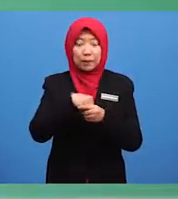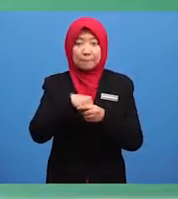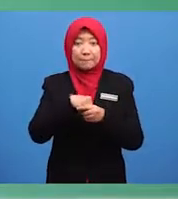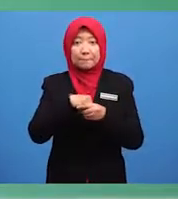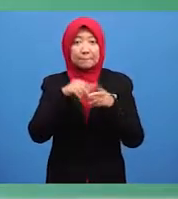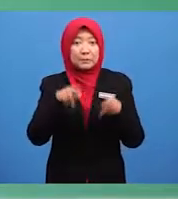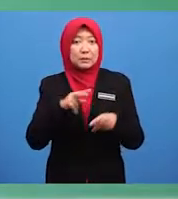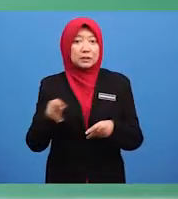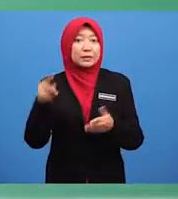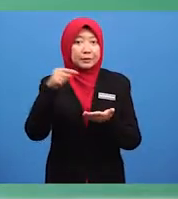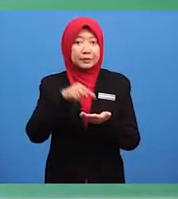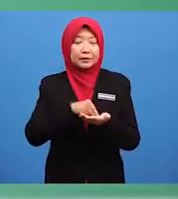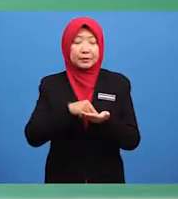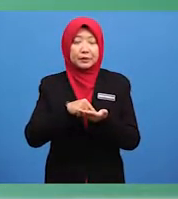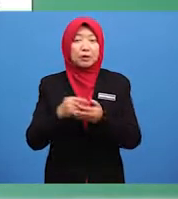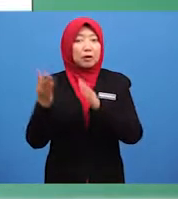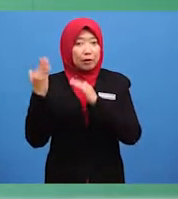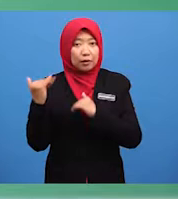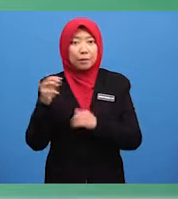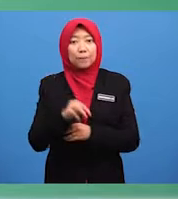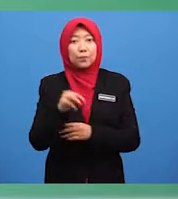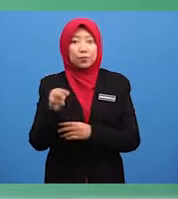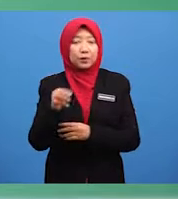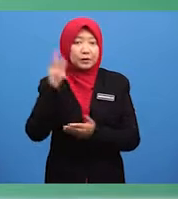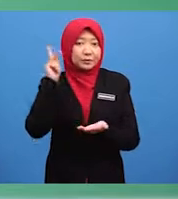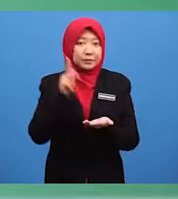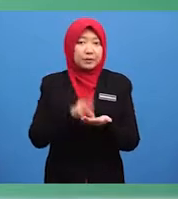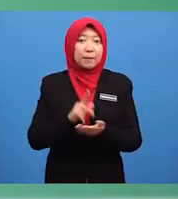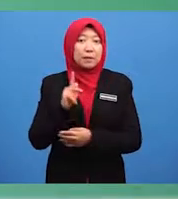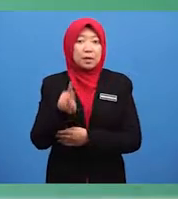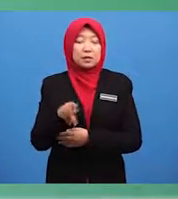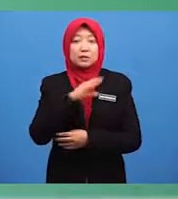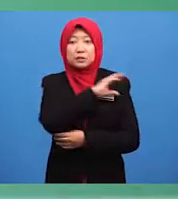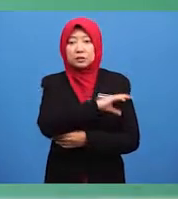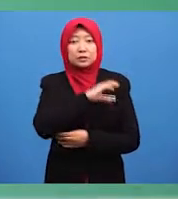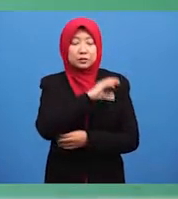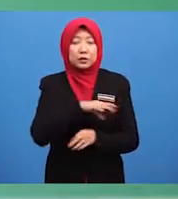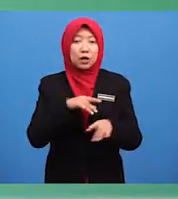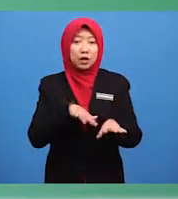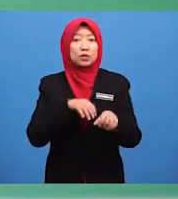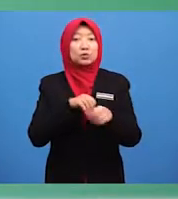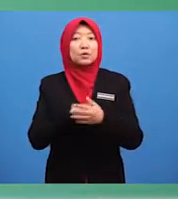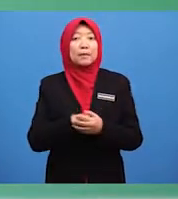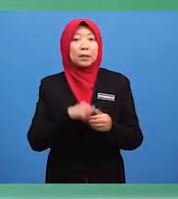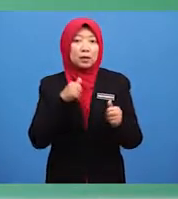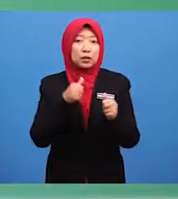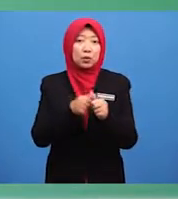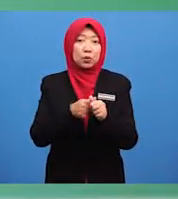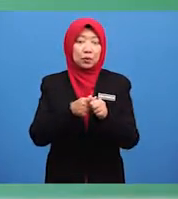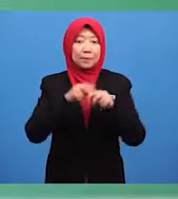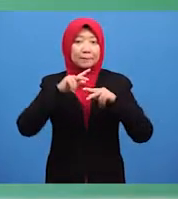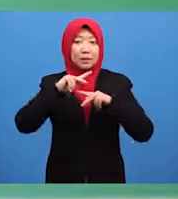cikgu berharap juga murid-murid dapat mengenal pasti ciri-ciri aliran sungai mengikut peringkat